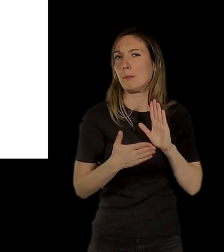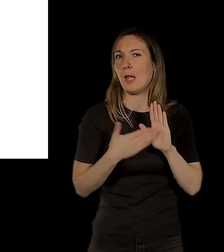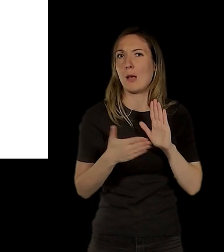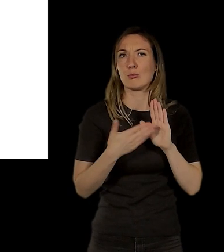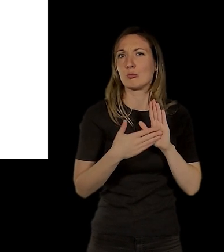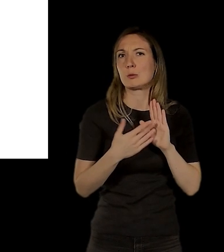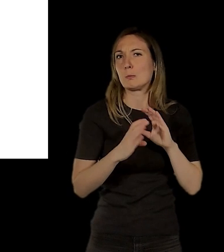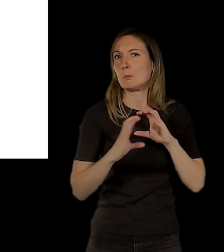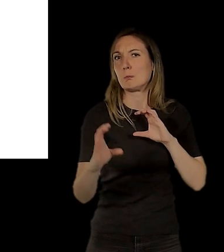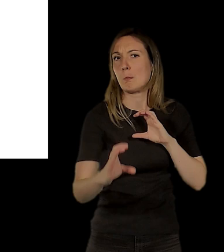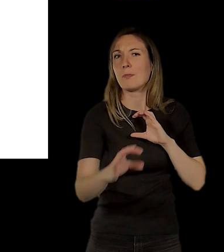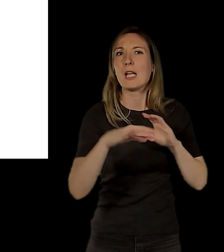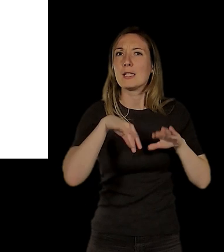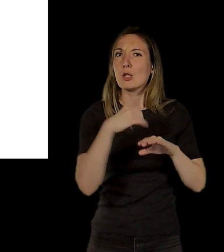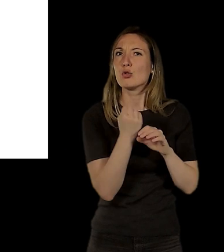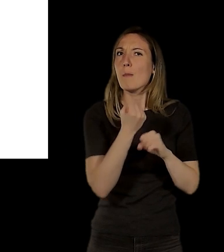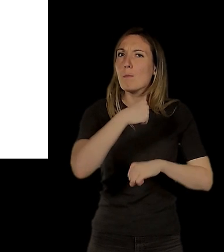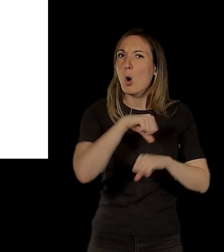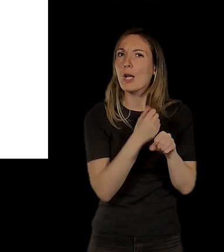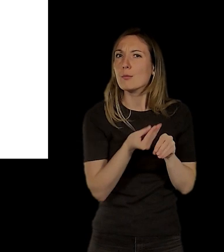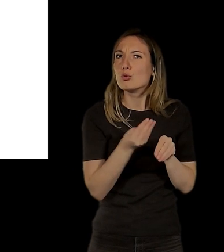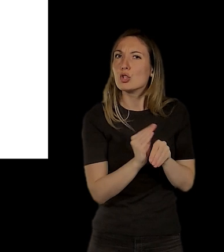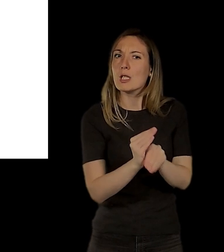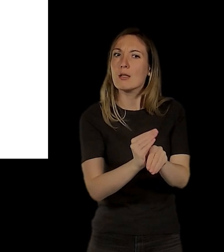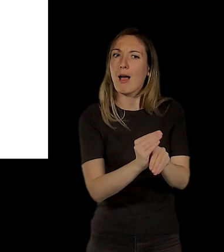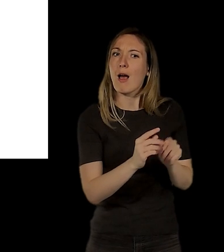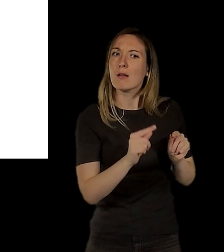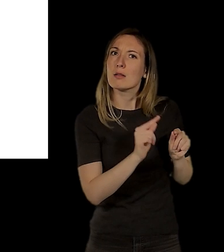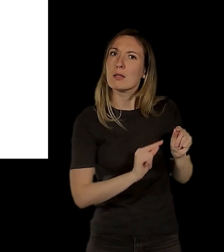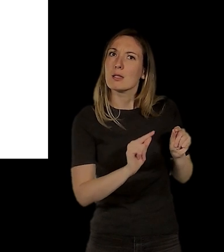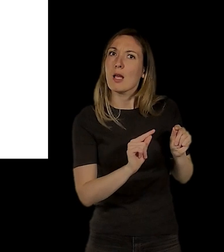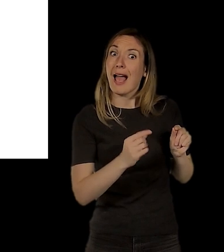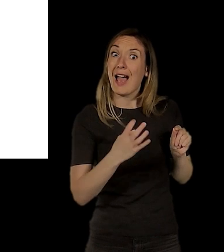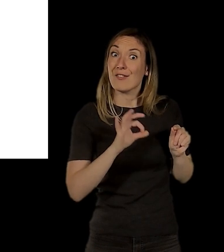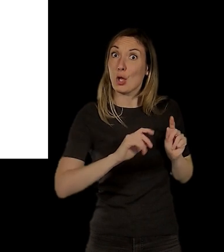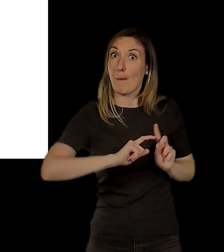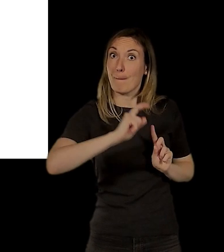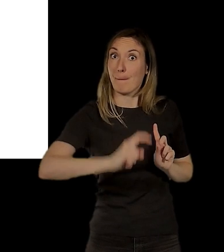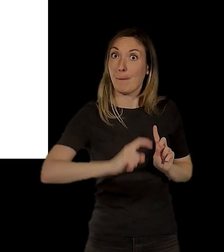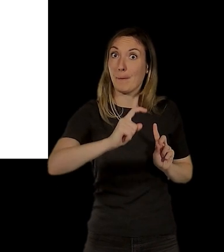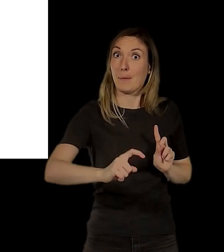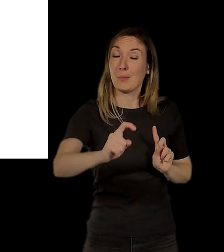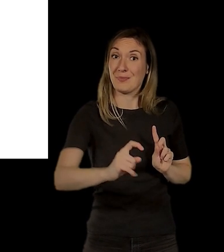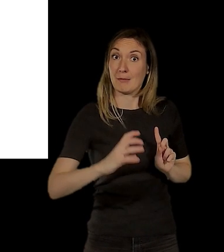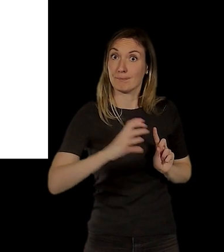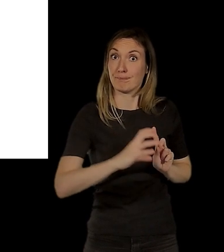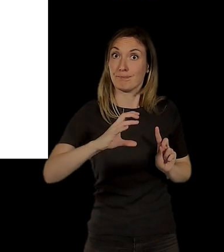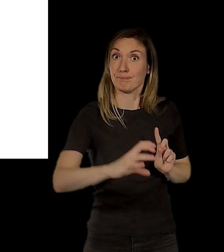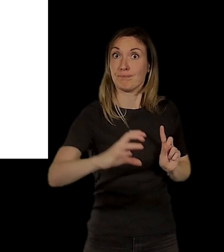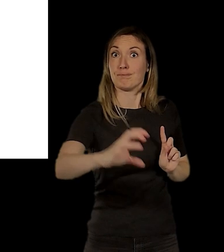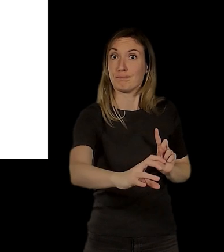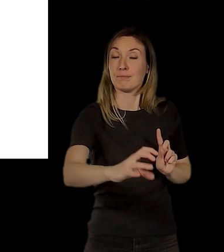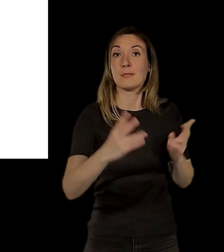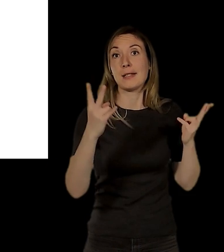filtru pohyblivých prvků a mezi nimi ještě mezi pilíři dodat další funkci. Takže by vznikl takový